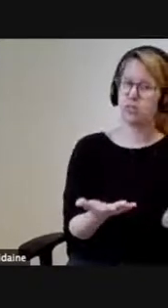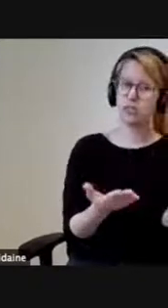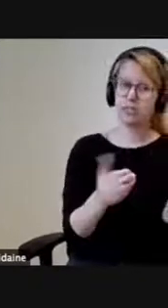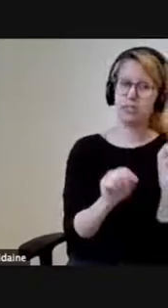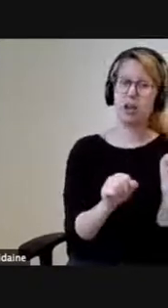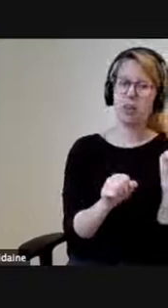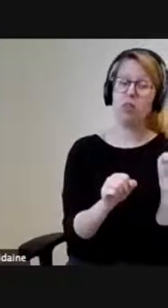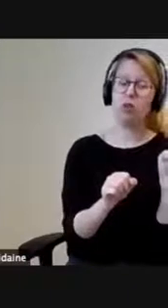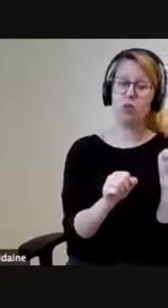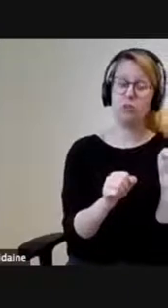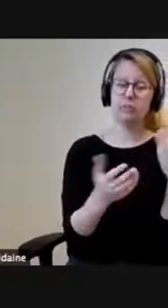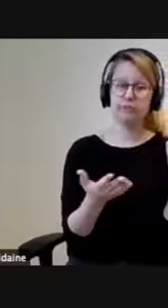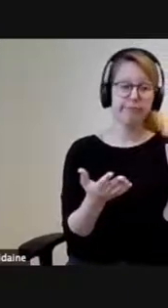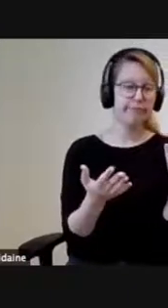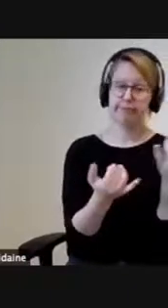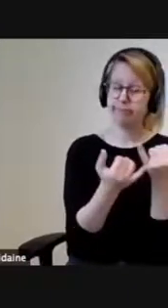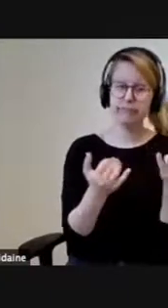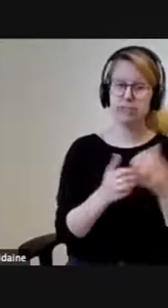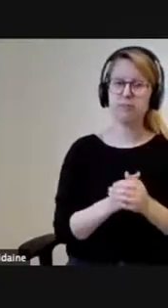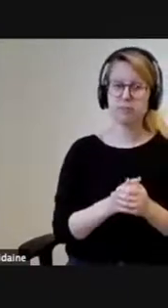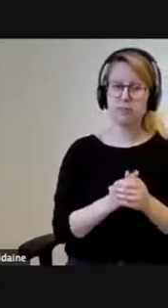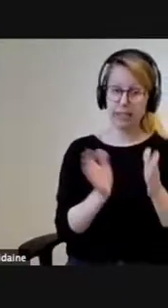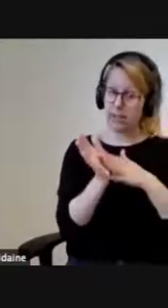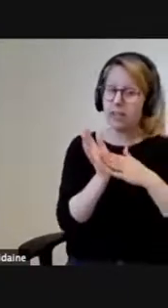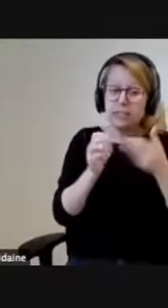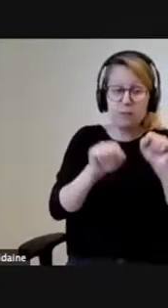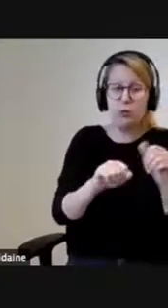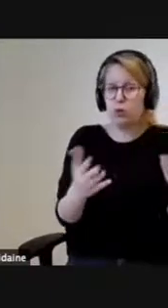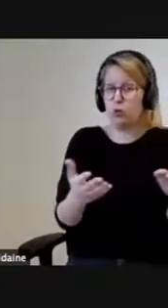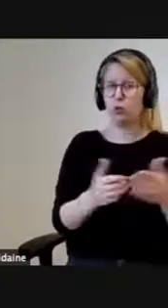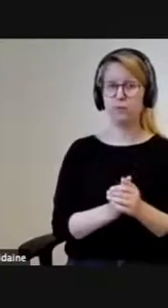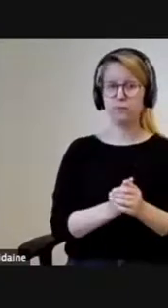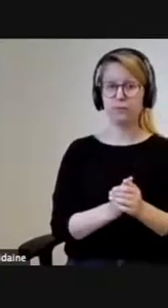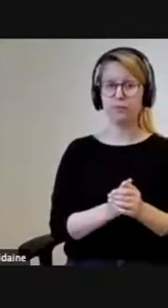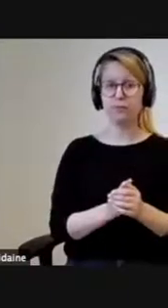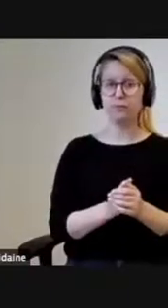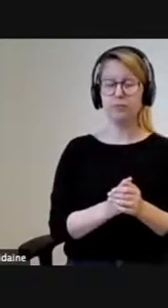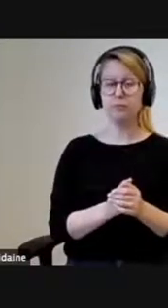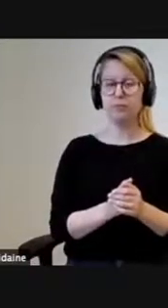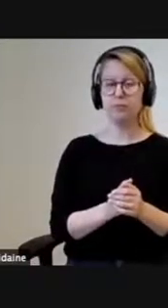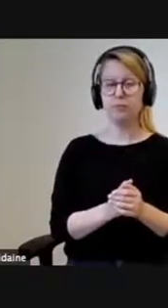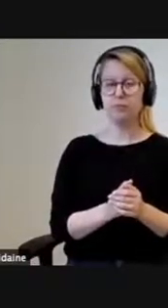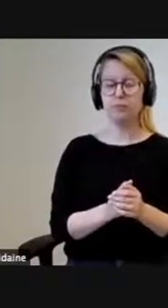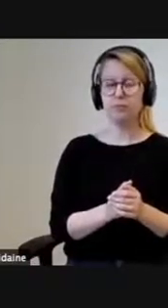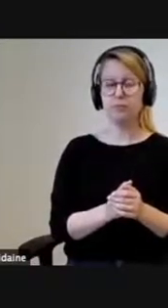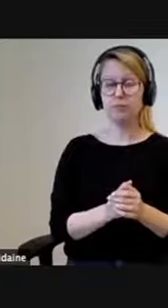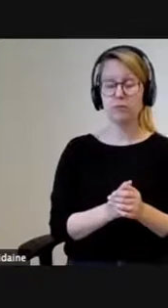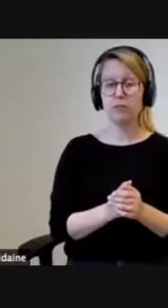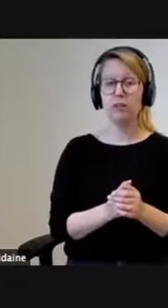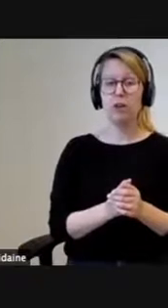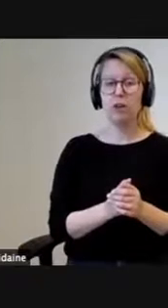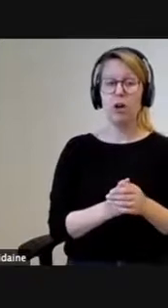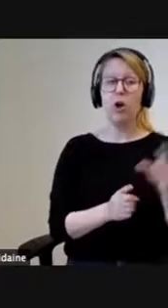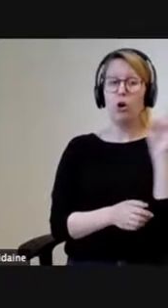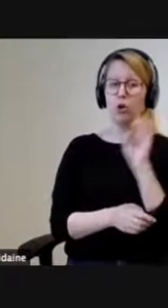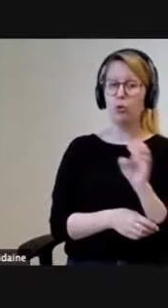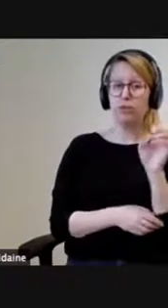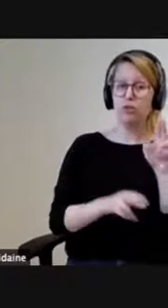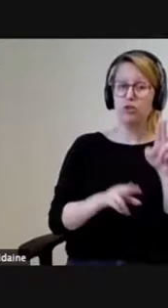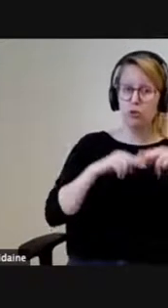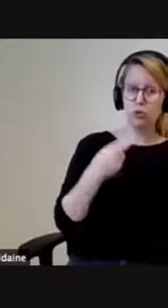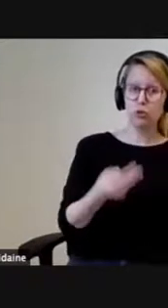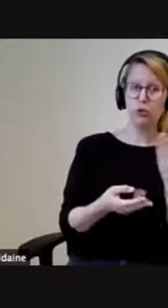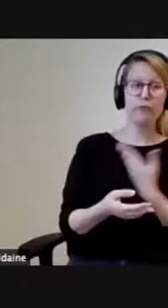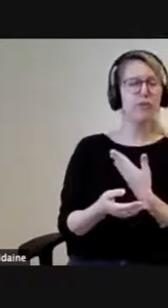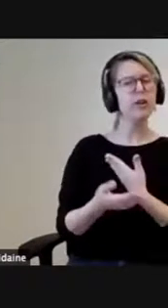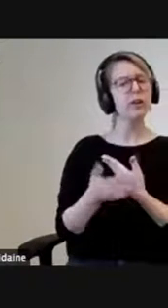Et comme je vous le disais, la Commission souhaite montrer l'exemple à travers une stratégie renouvelée en matière de ressources